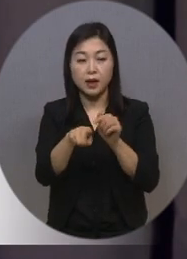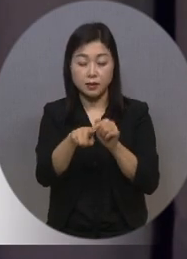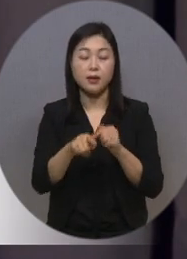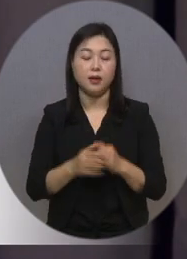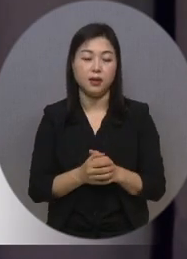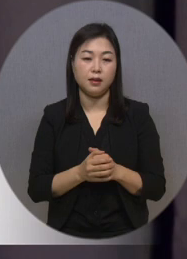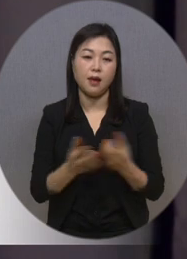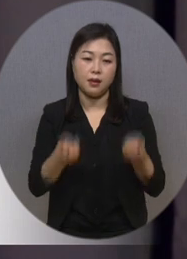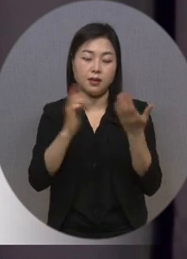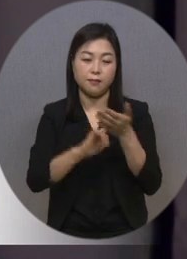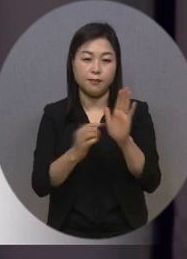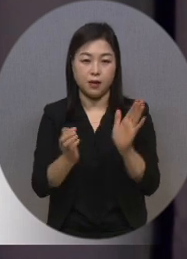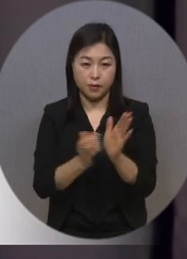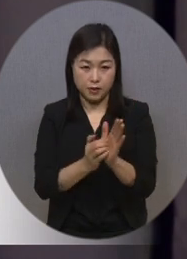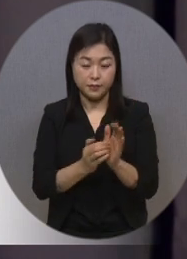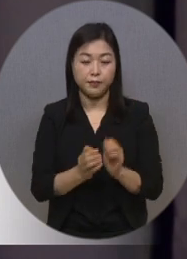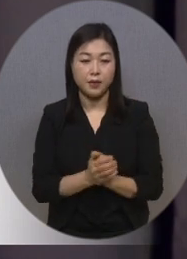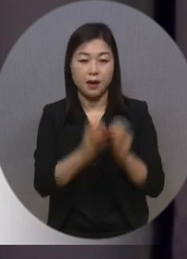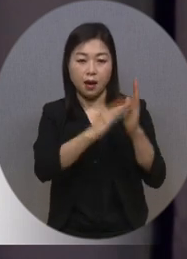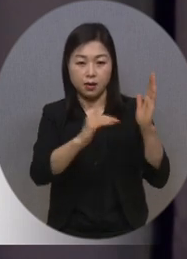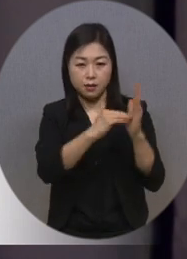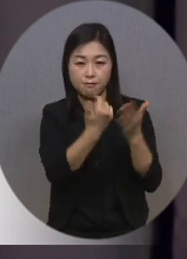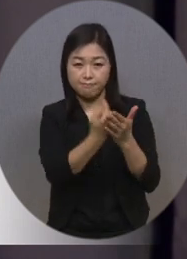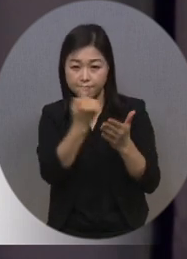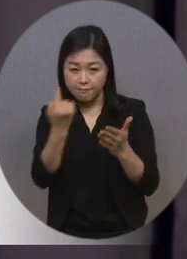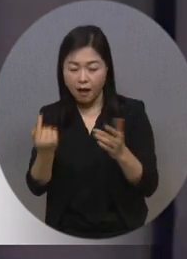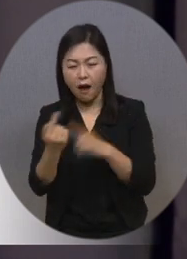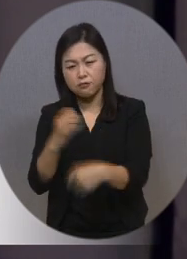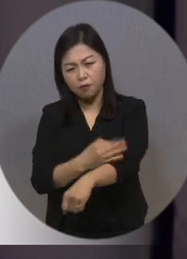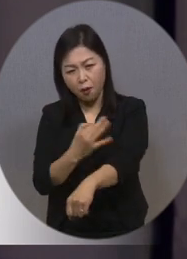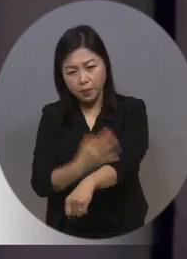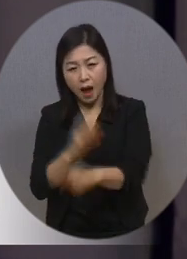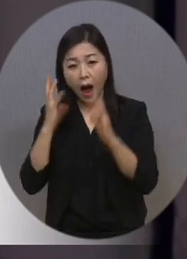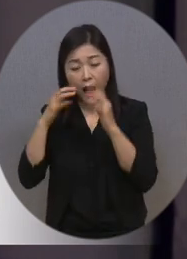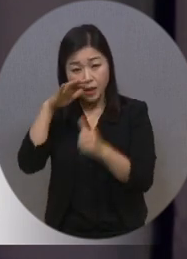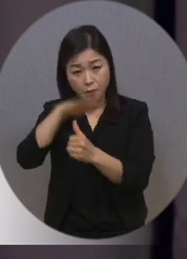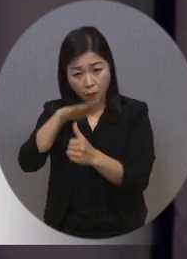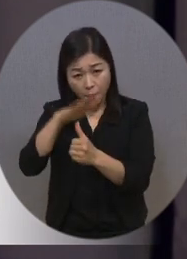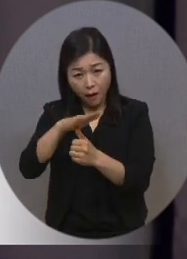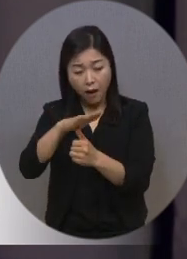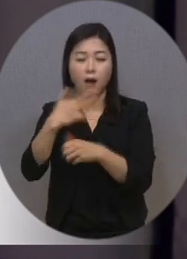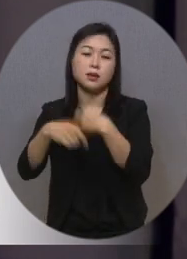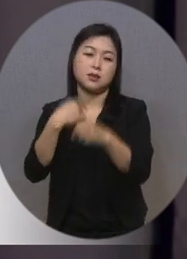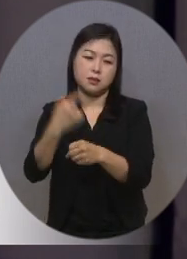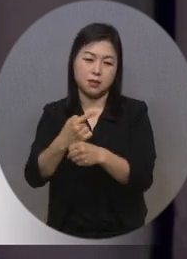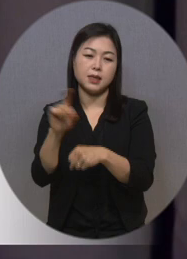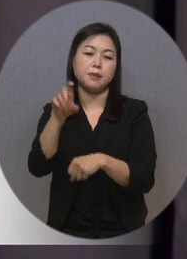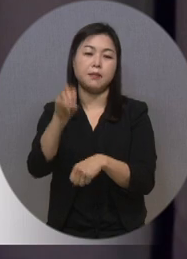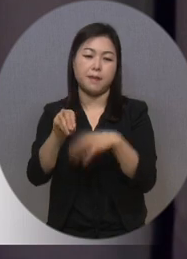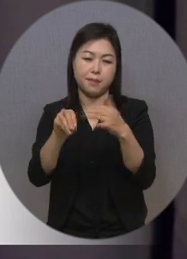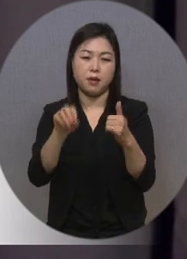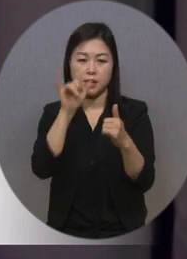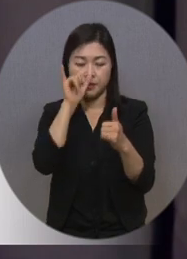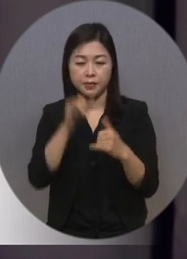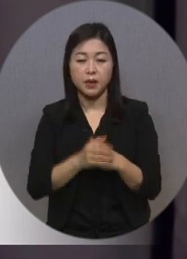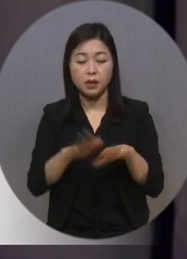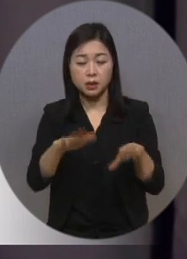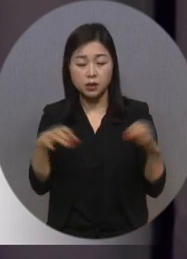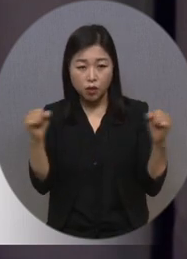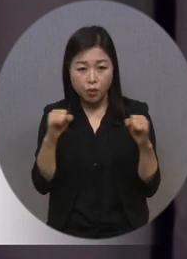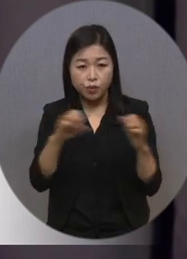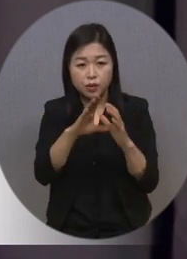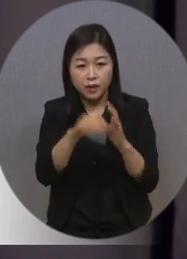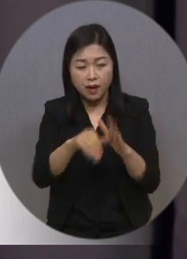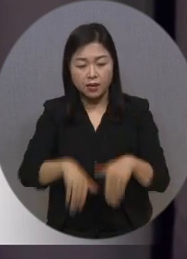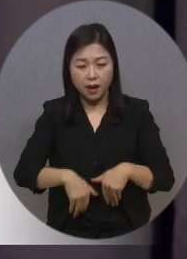되는 아이들이 이 땅에 1년에 10만 명 정도씩 있습니다. 그 아이들이 이 겨울에 좀